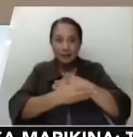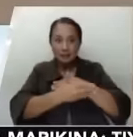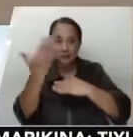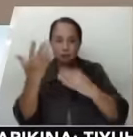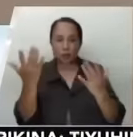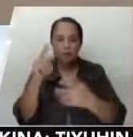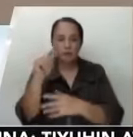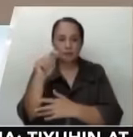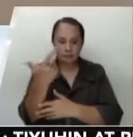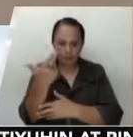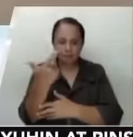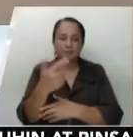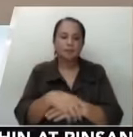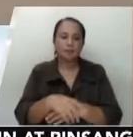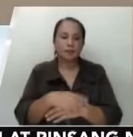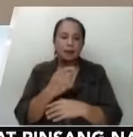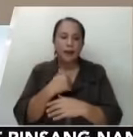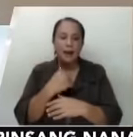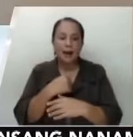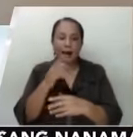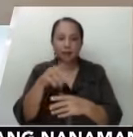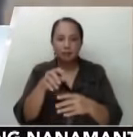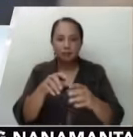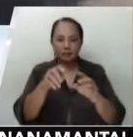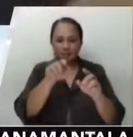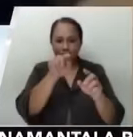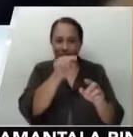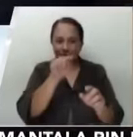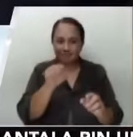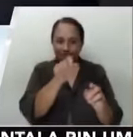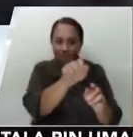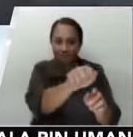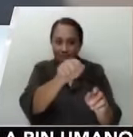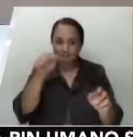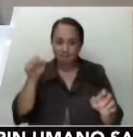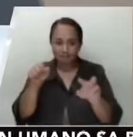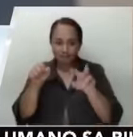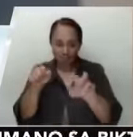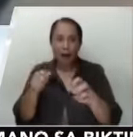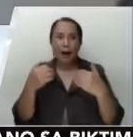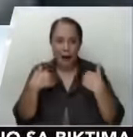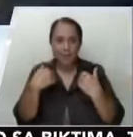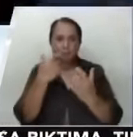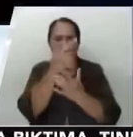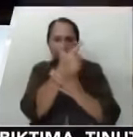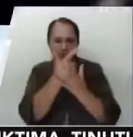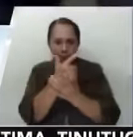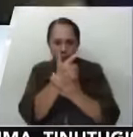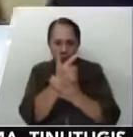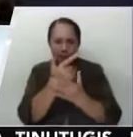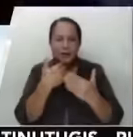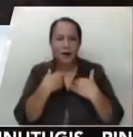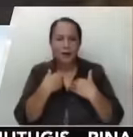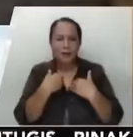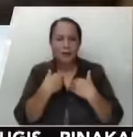ng isang vault doon, na-recover ang isang high-powered long firearm at mga bala ng M16. Binaklas.